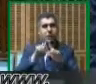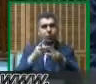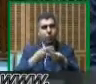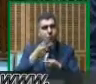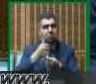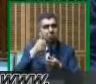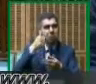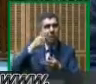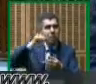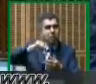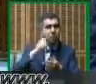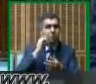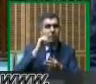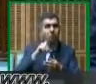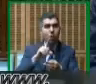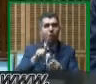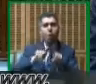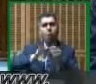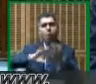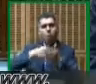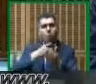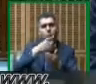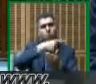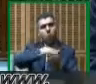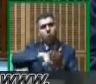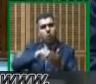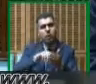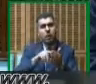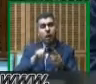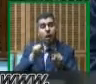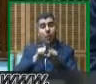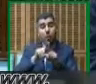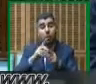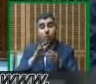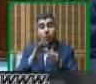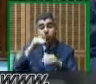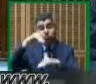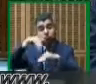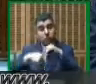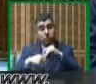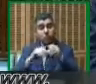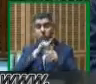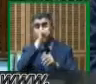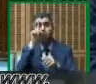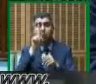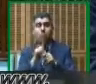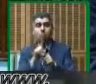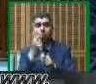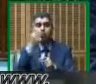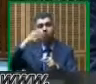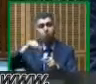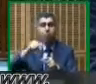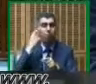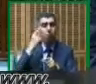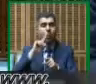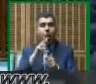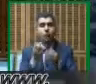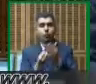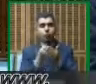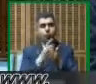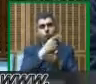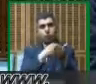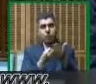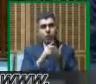بجميع مكوناته. فما هو أسباب هذا التدني وعدم التجاوب المرابع مع وسائل السمع البصري